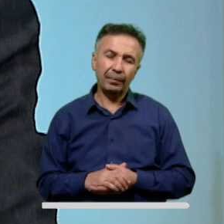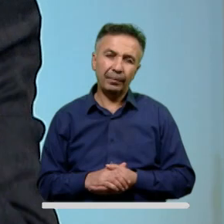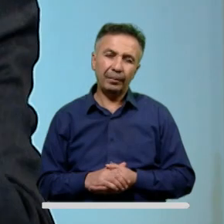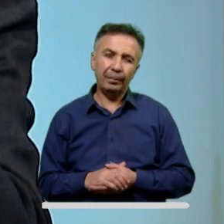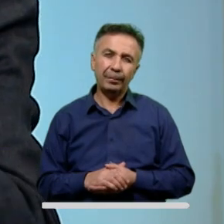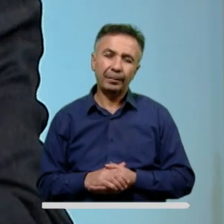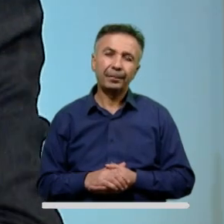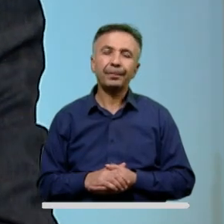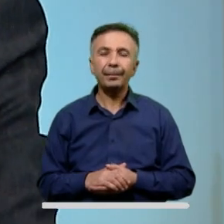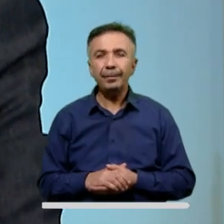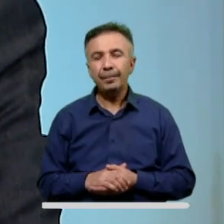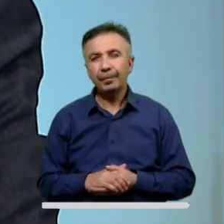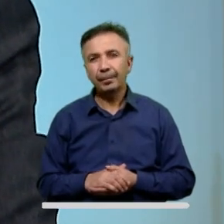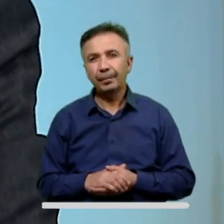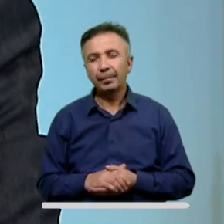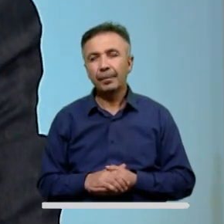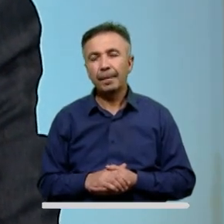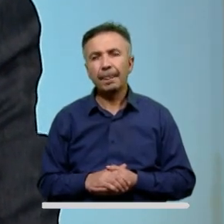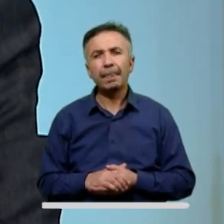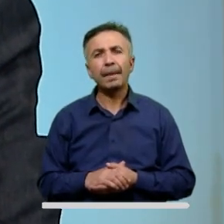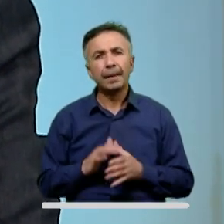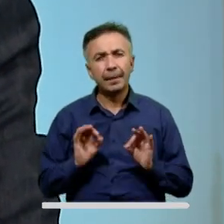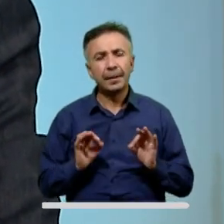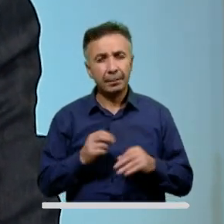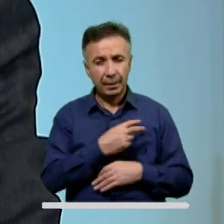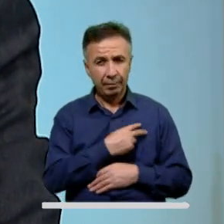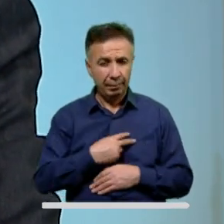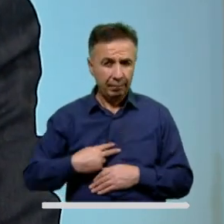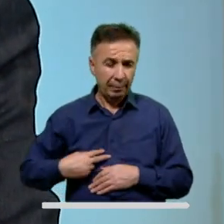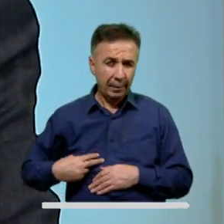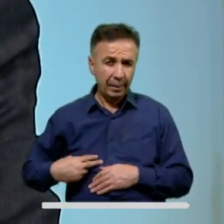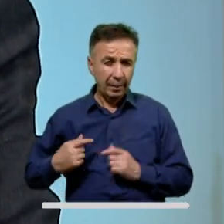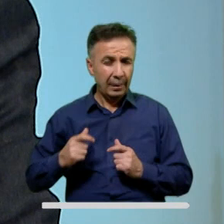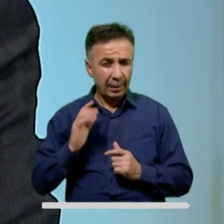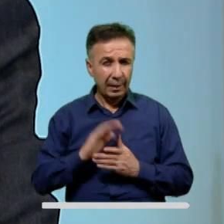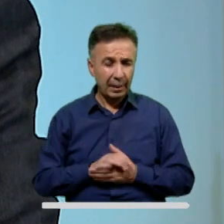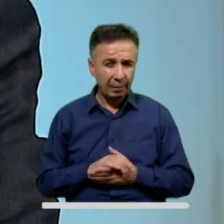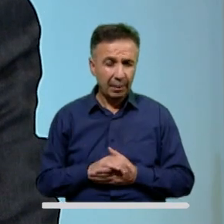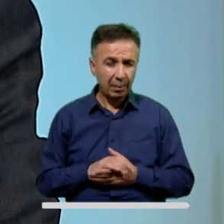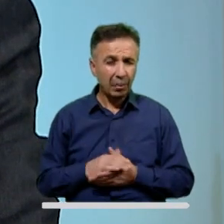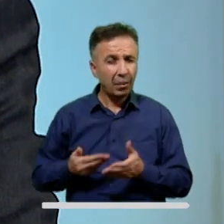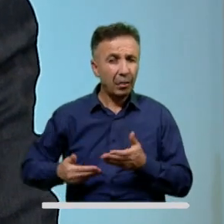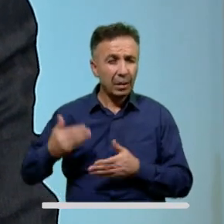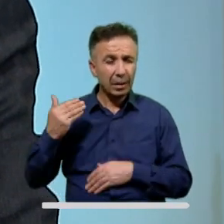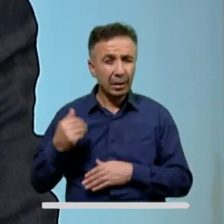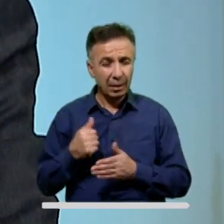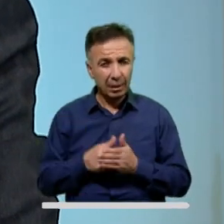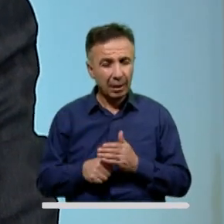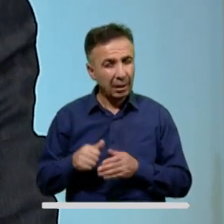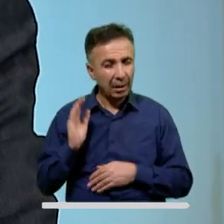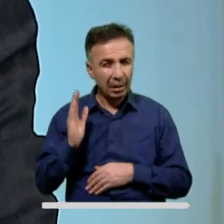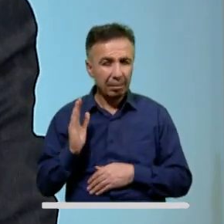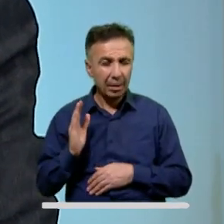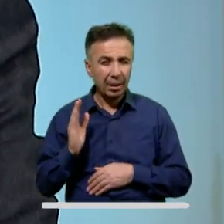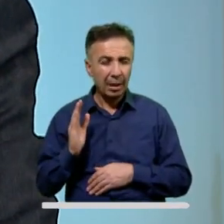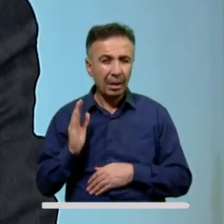yani devlet kurumlarıydı. Şimdi belediyeye gidip ben fi tarihinde şöyle yapmıştım, alın şu parayı diyecek hali yok. Yani